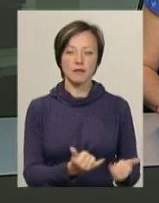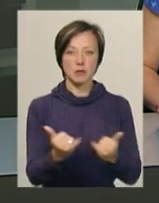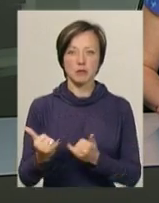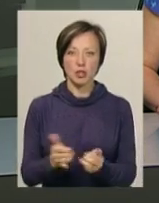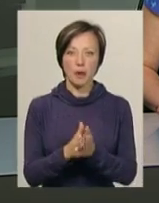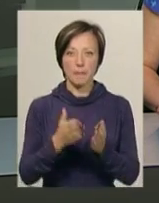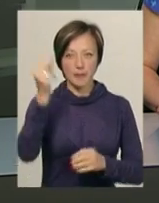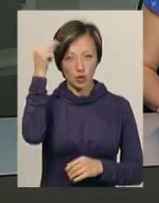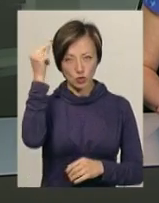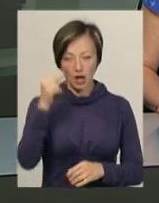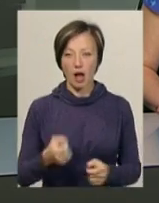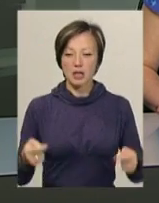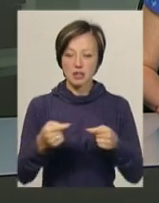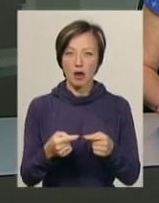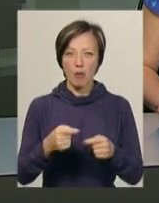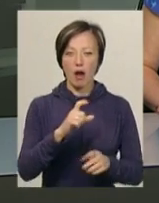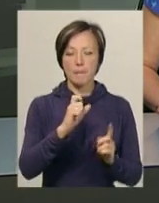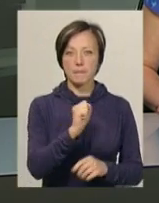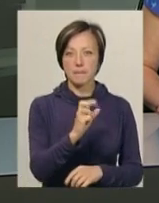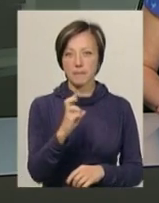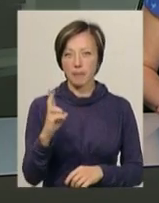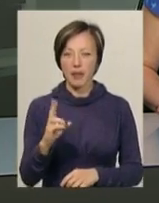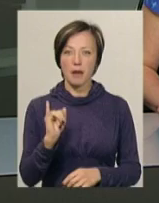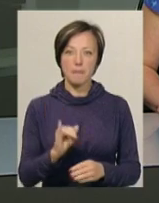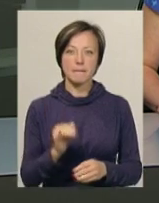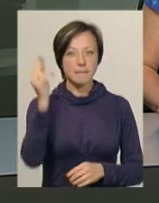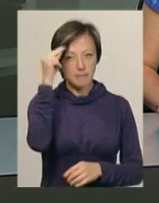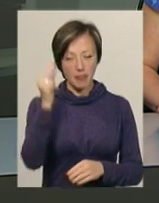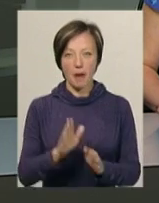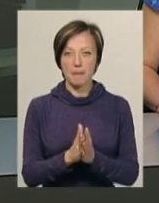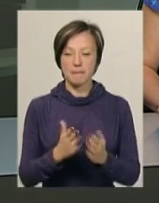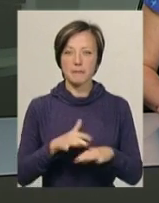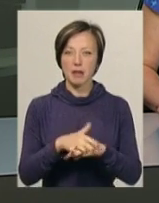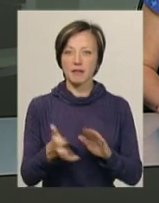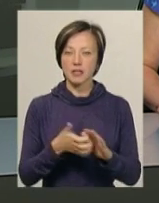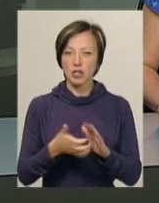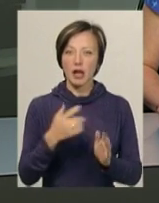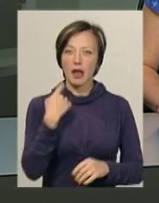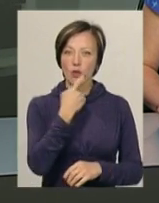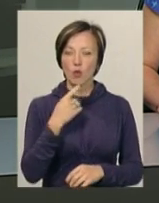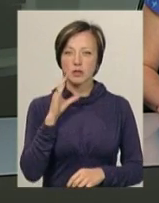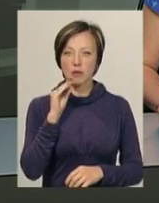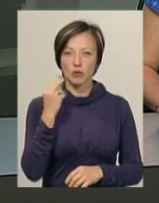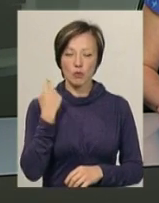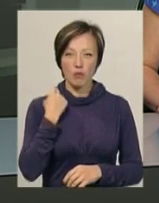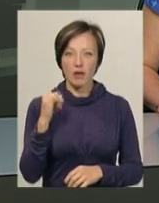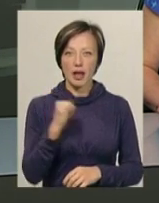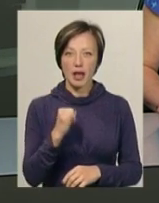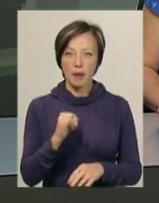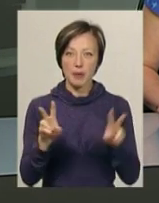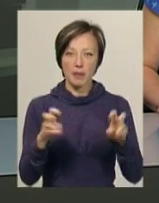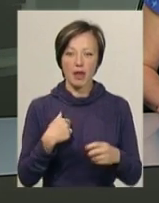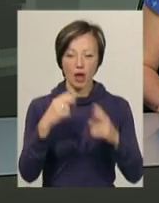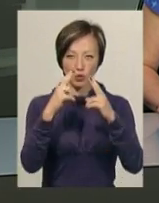забезпечені підручниками, а саме букварем та посібником з математики. Не вистачає посібників з іноземної мови та предмету «Я